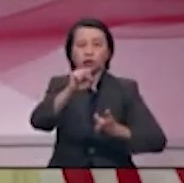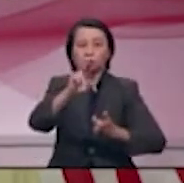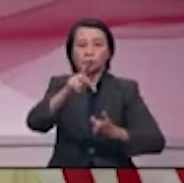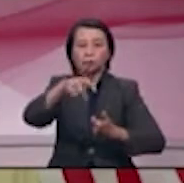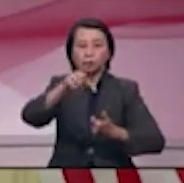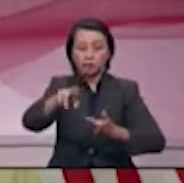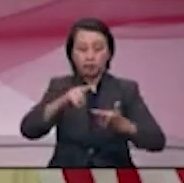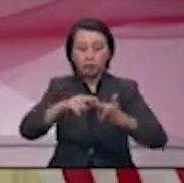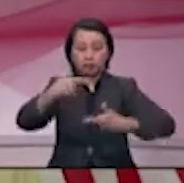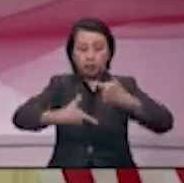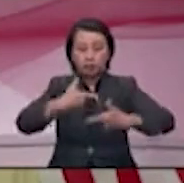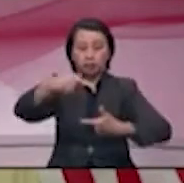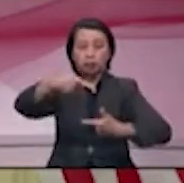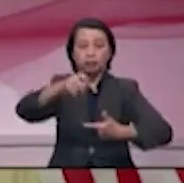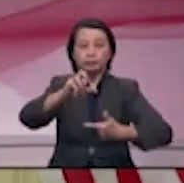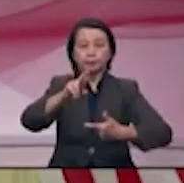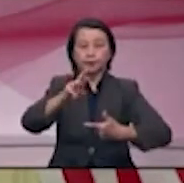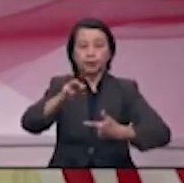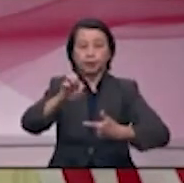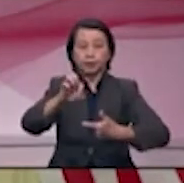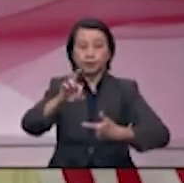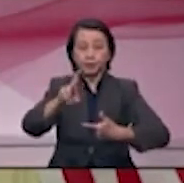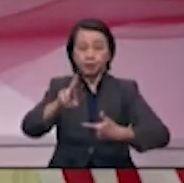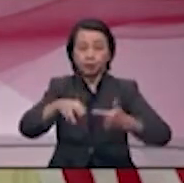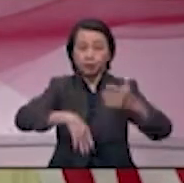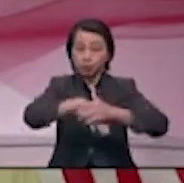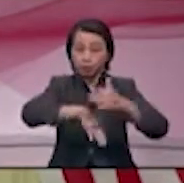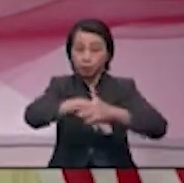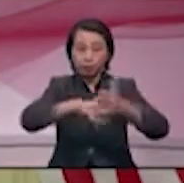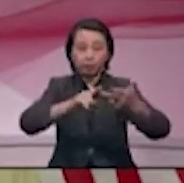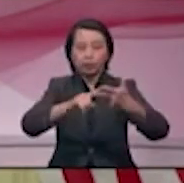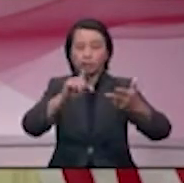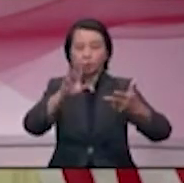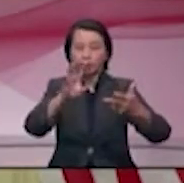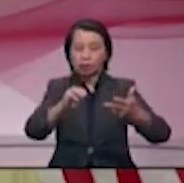Liga Primer bola sepak MF